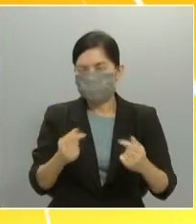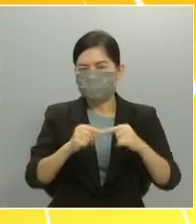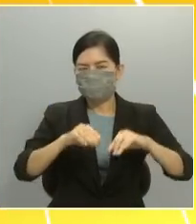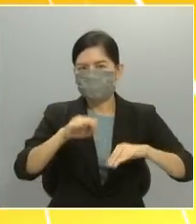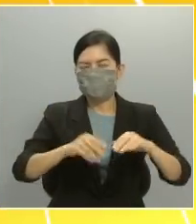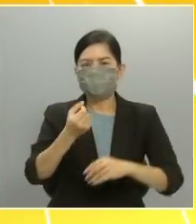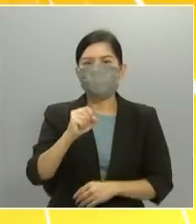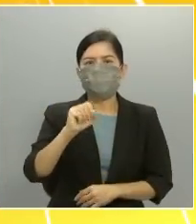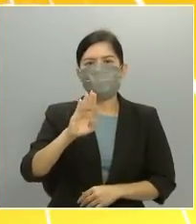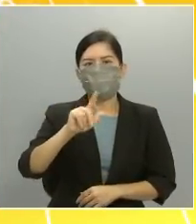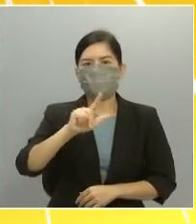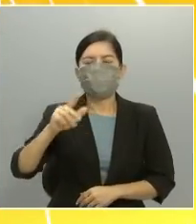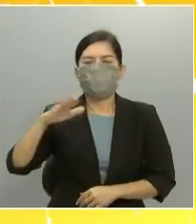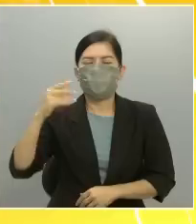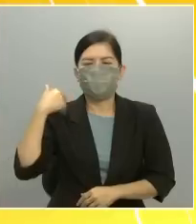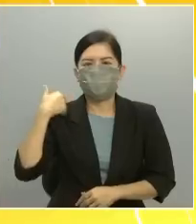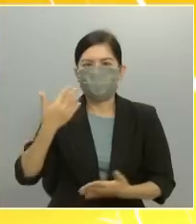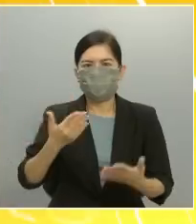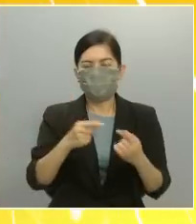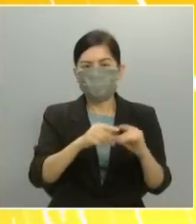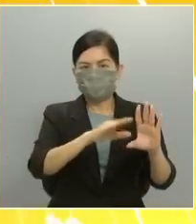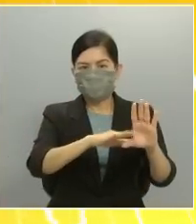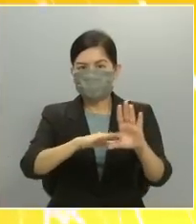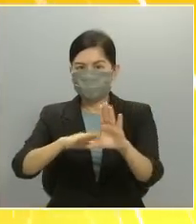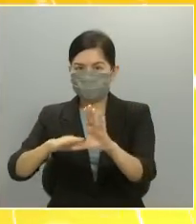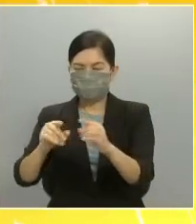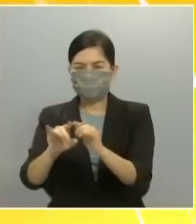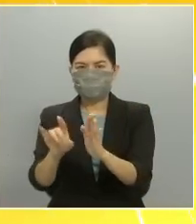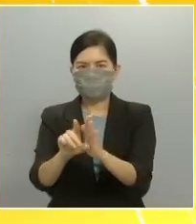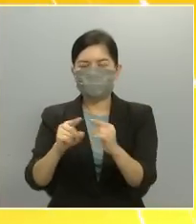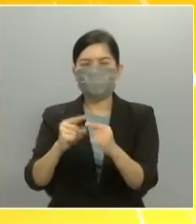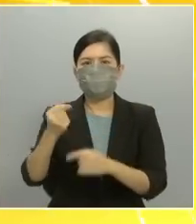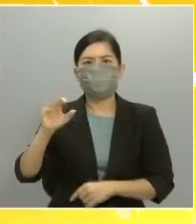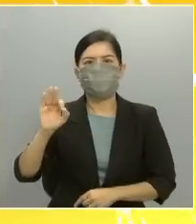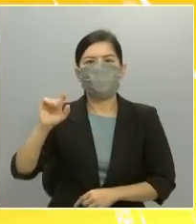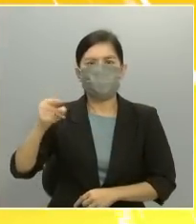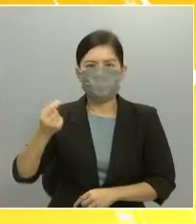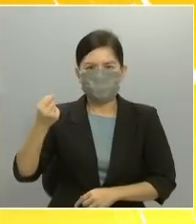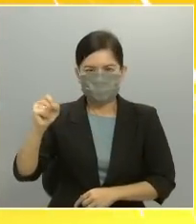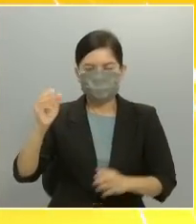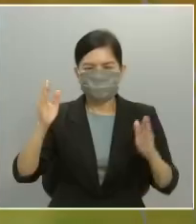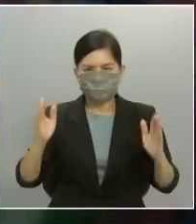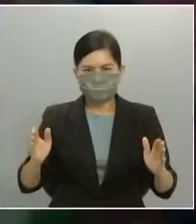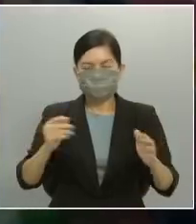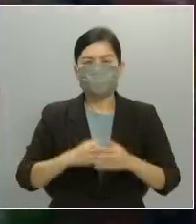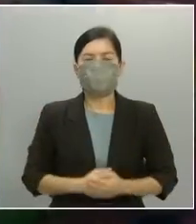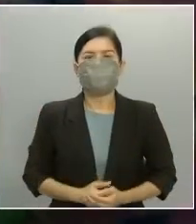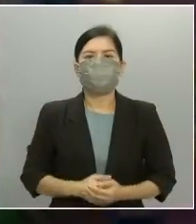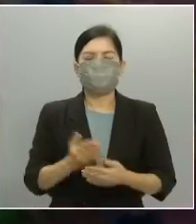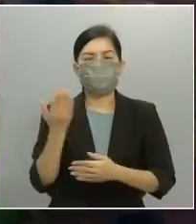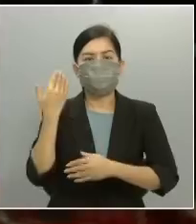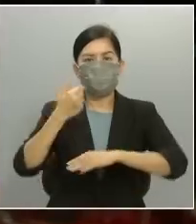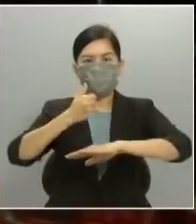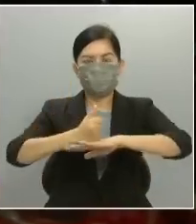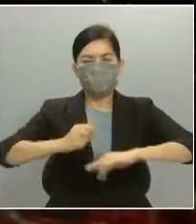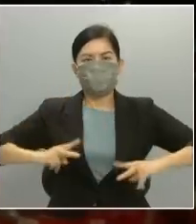องนะตอนเที่ยงนะเขาจะรับลงทะเบียนไปจนกระทั่งถึงวันที่19ตุลาคมครับท่านผู้ชมครับเมื่อวานนี้รัฐมนตรีคลังอาค